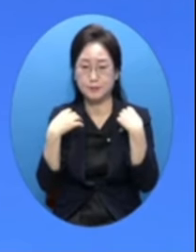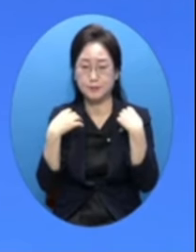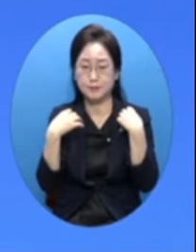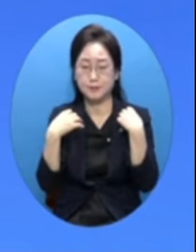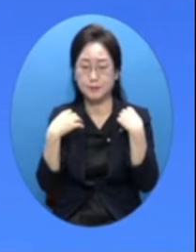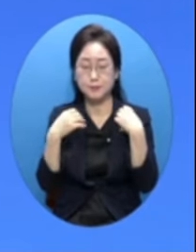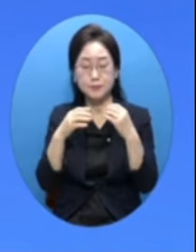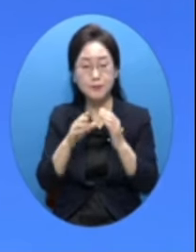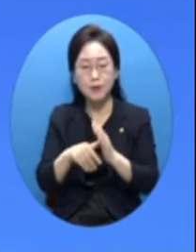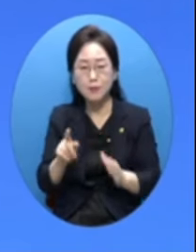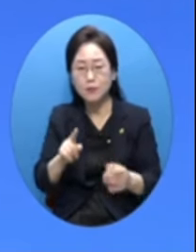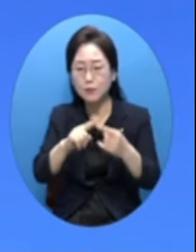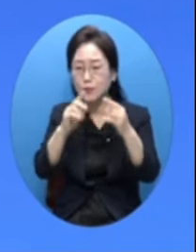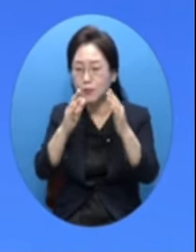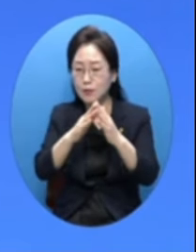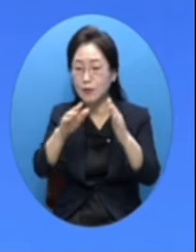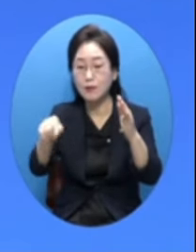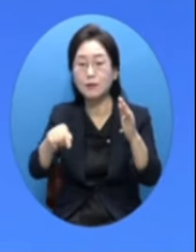교회